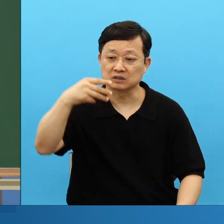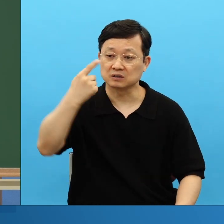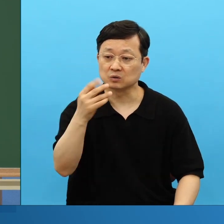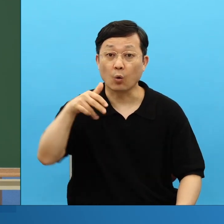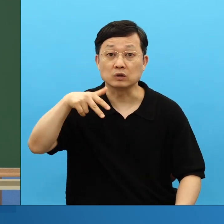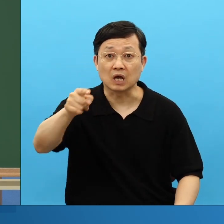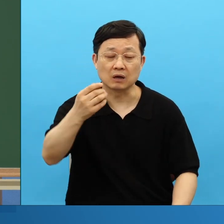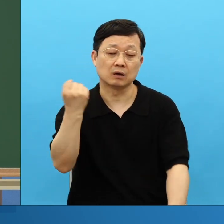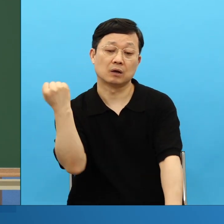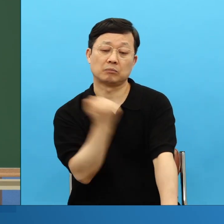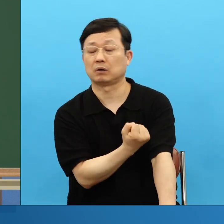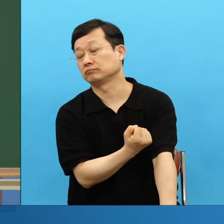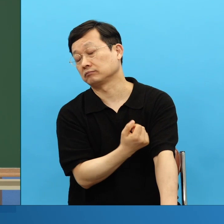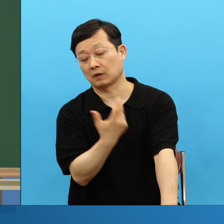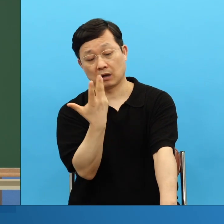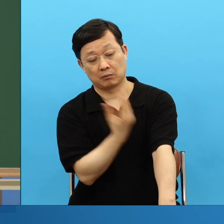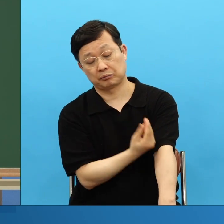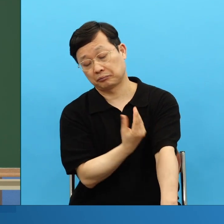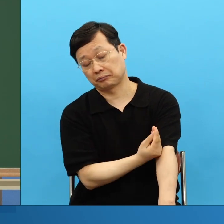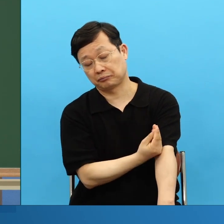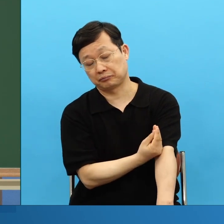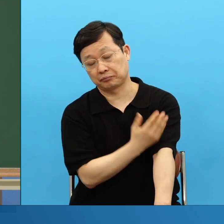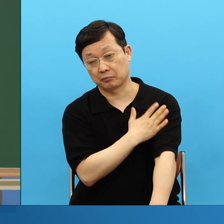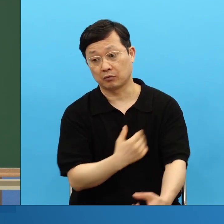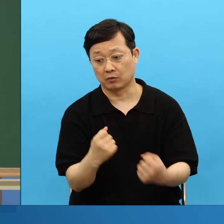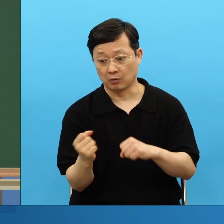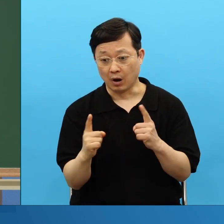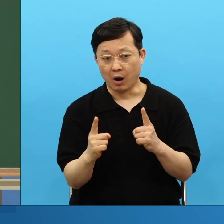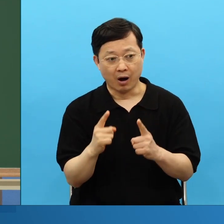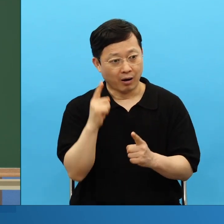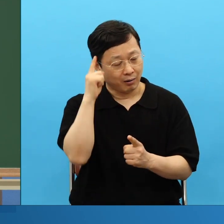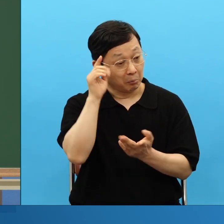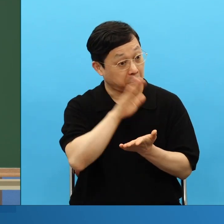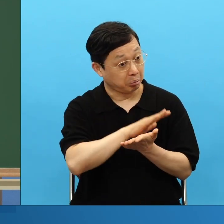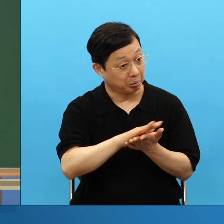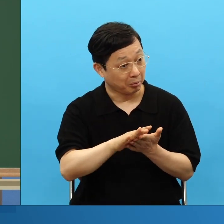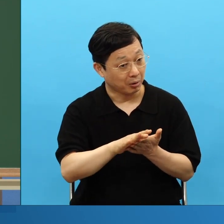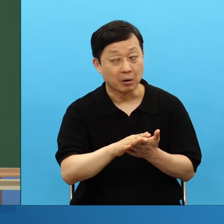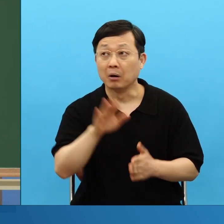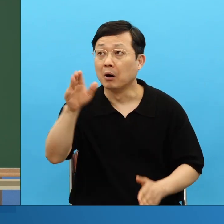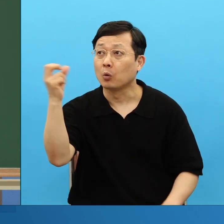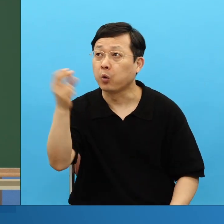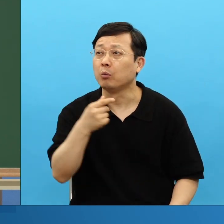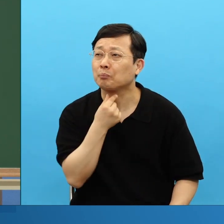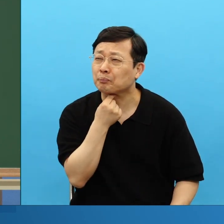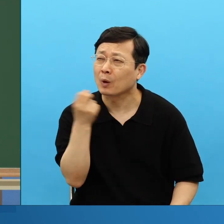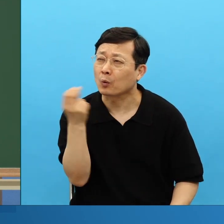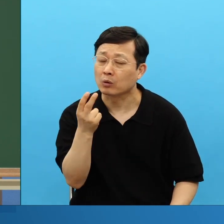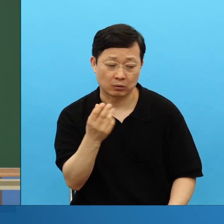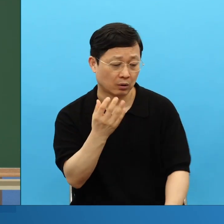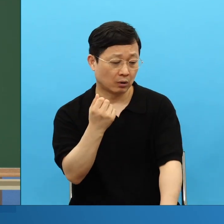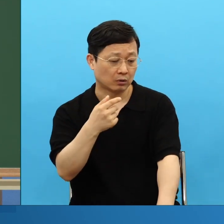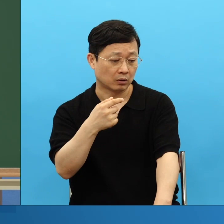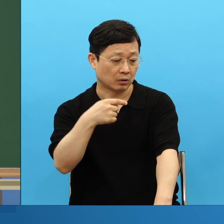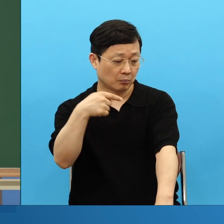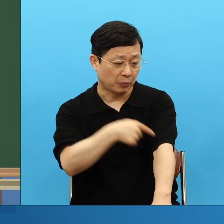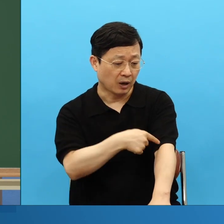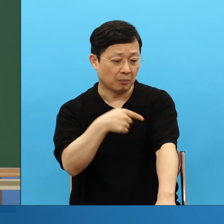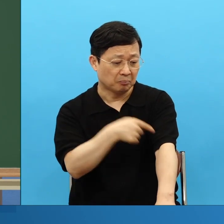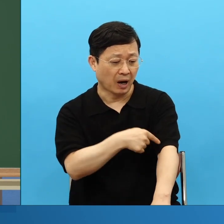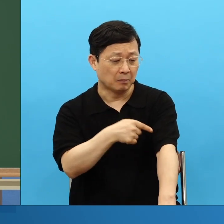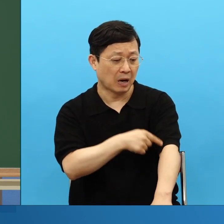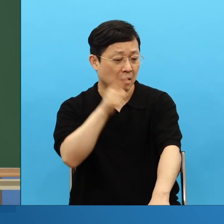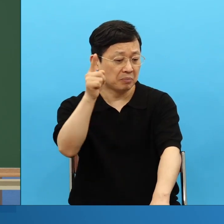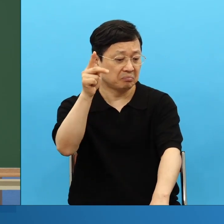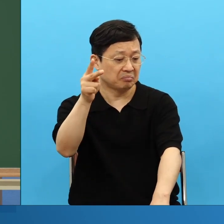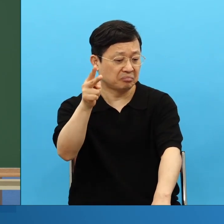이거 본인이 아프다고 계속 이렇게 하니까 병원에서는 진통제를 놓다 보니까 이게 사람 하나하나를 다